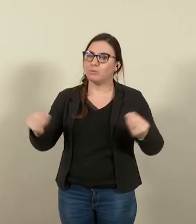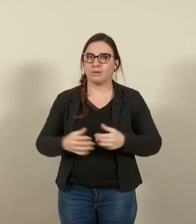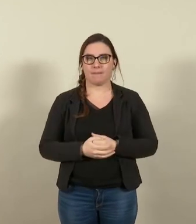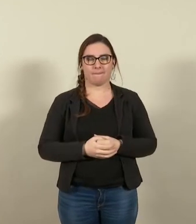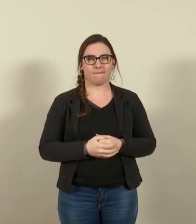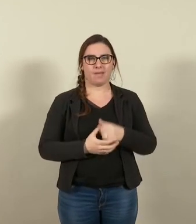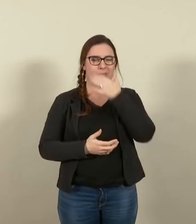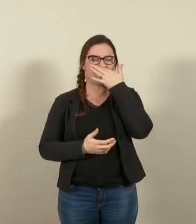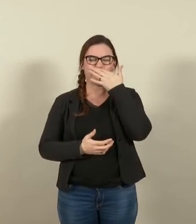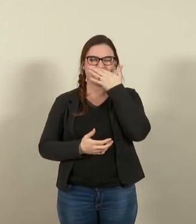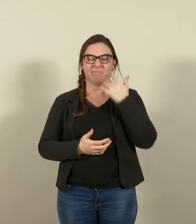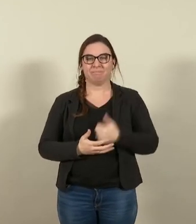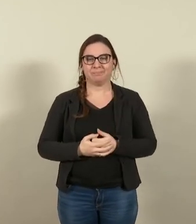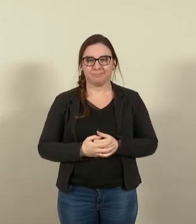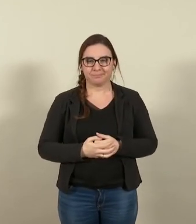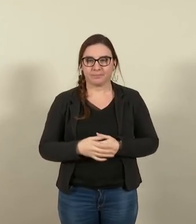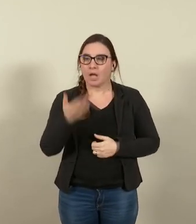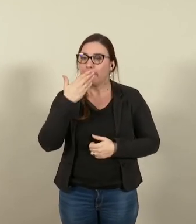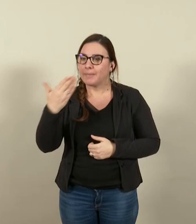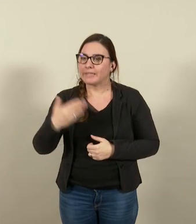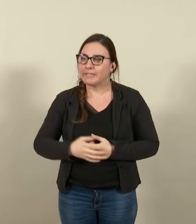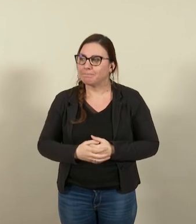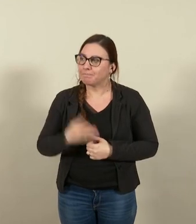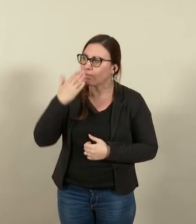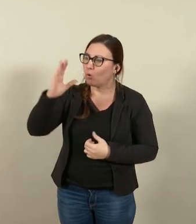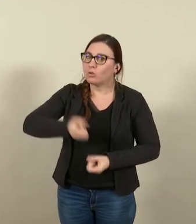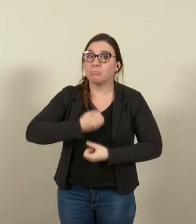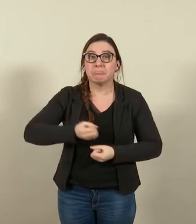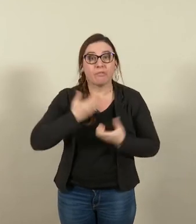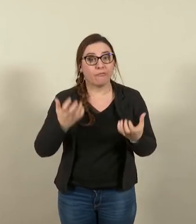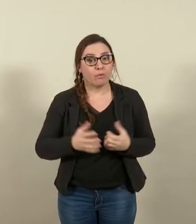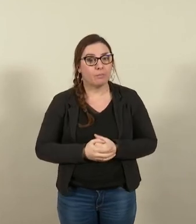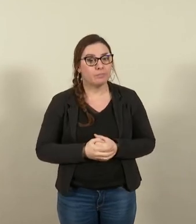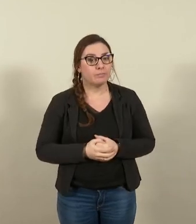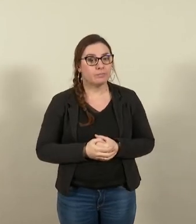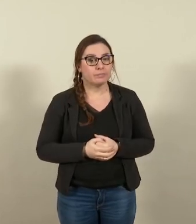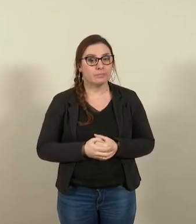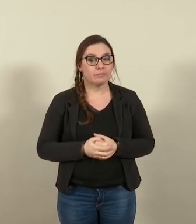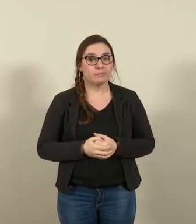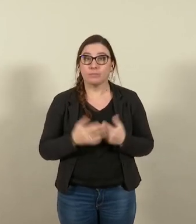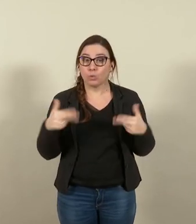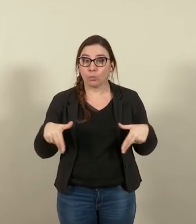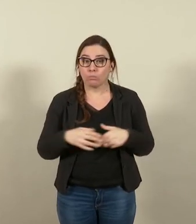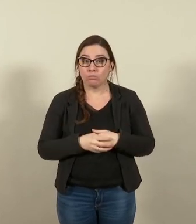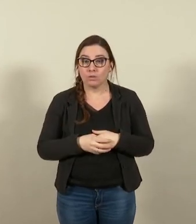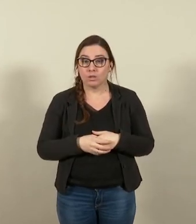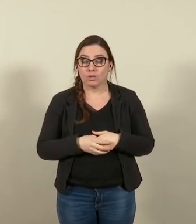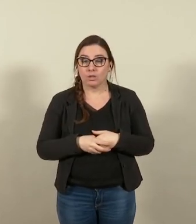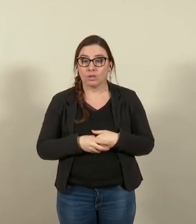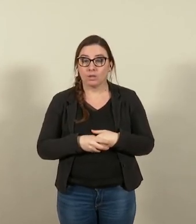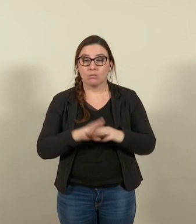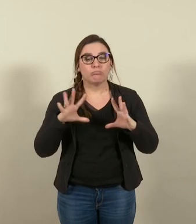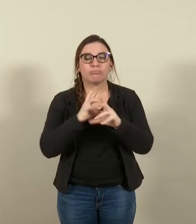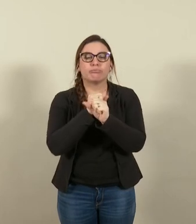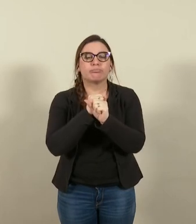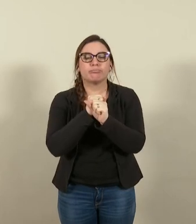merci merci il a-t-il d'autres demandes de prise de parole non bon un petit